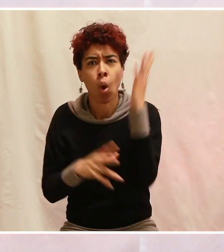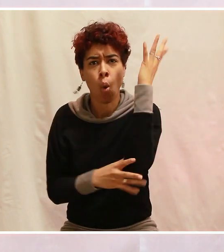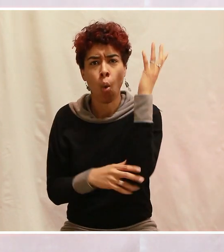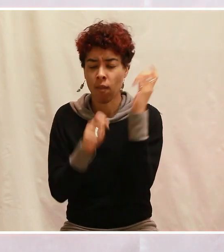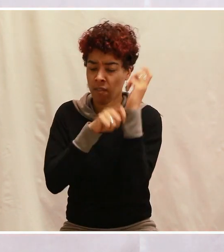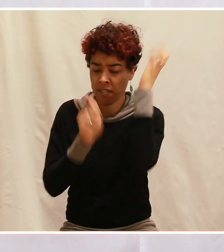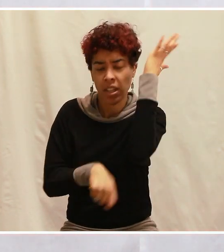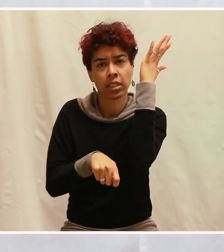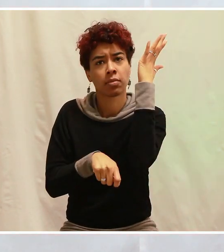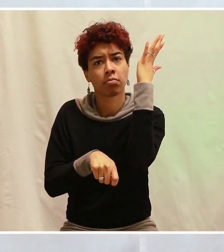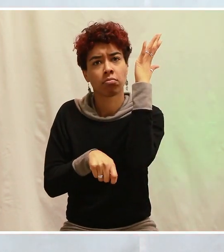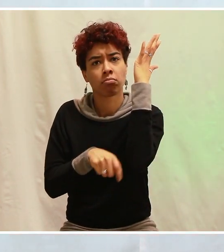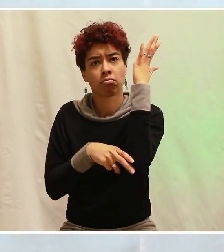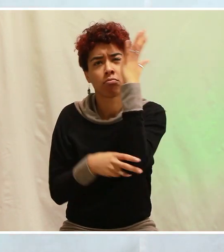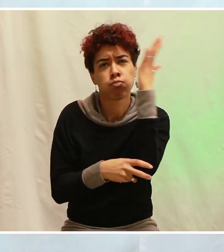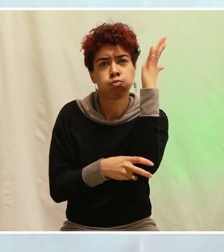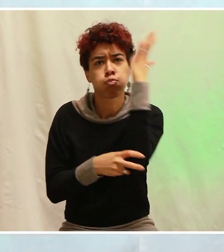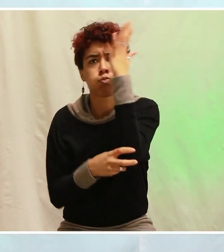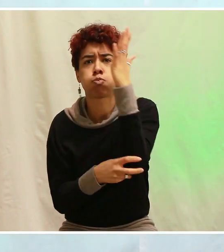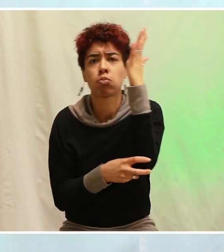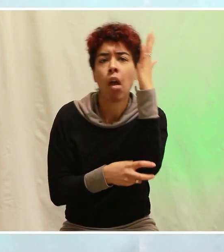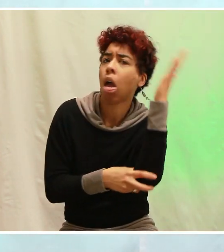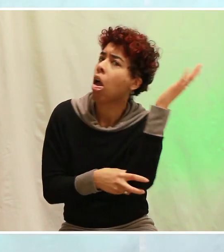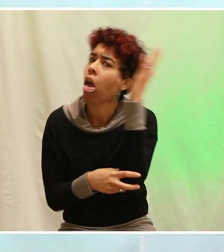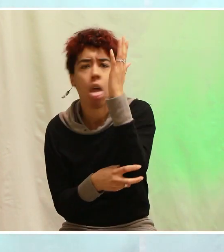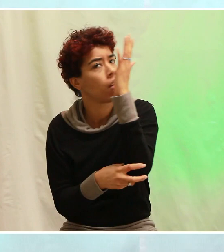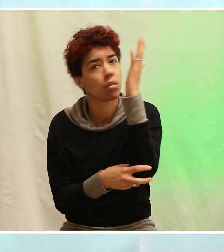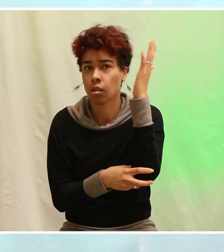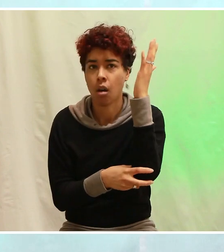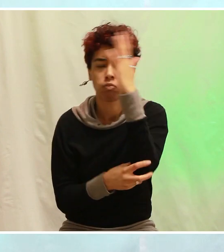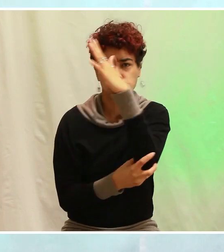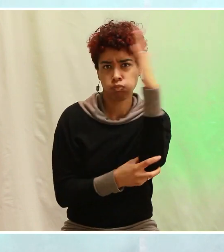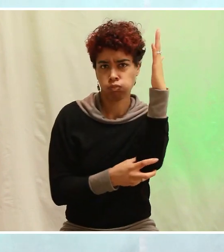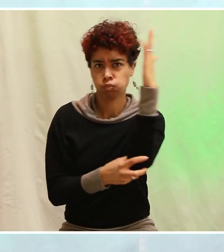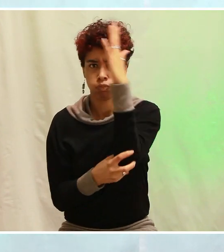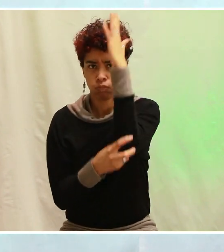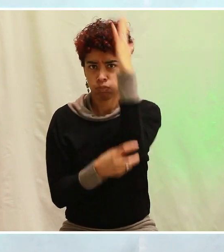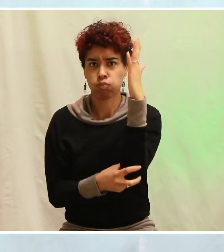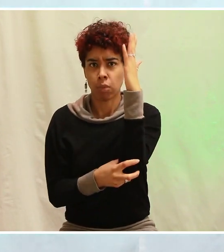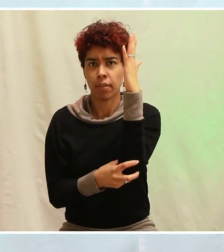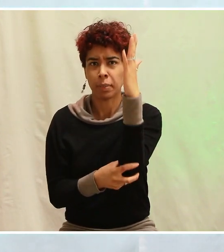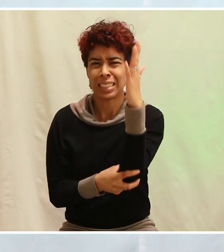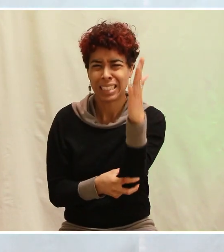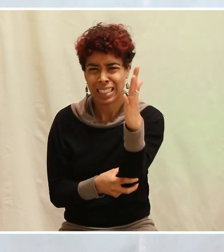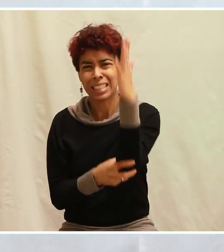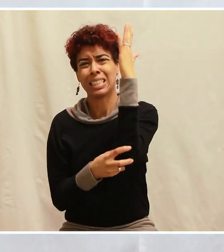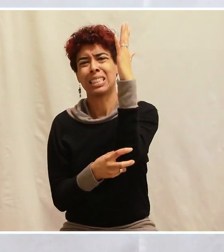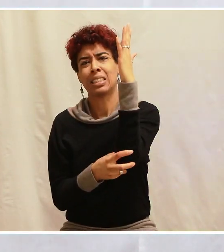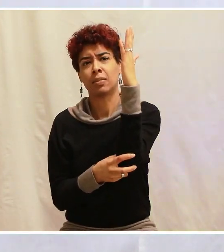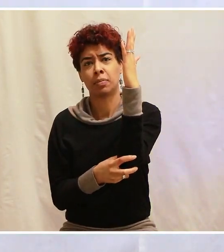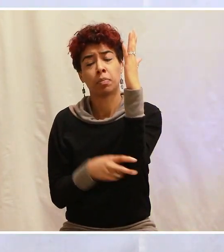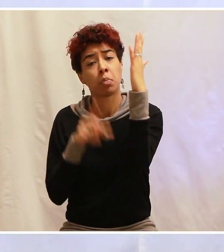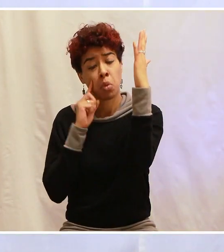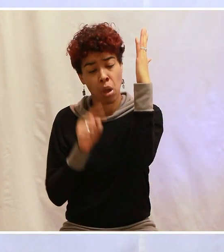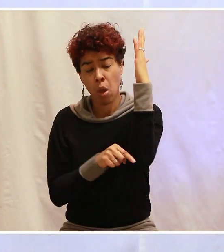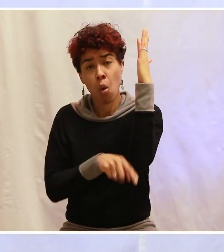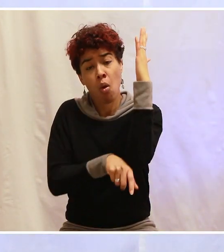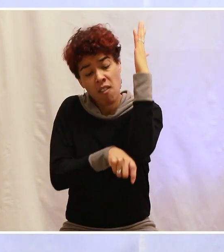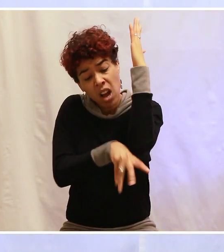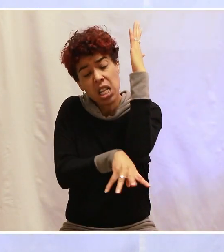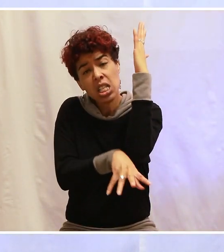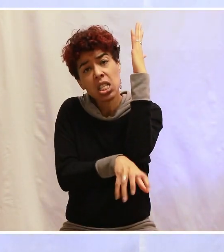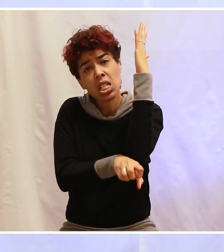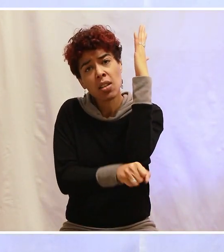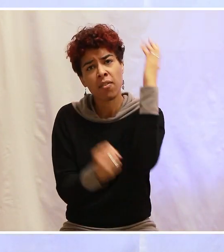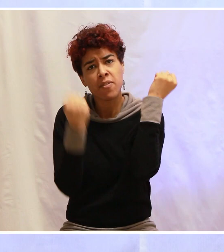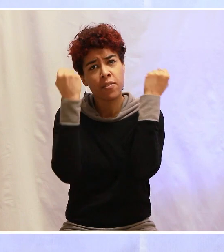à venir, eh bien, qu'ils restent toujours, eh bien, droits, debout, pouvant se redresser même quand il y a une tempête, parce qu'ils ont des racines profondes.